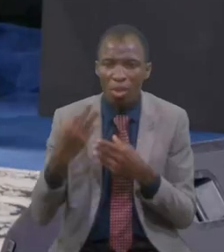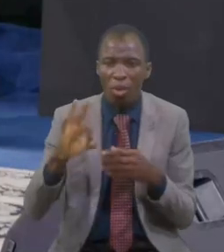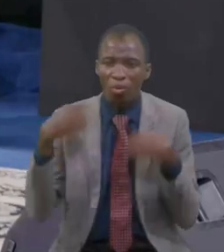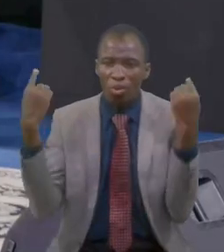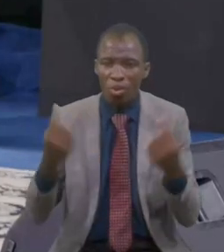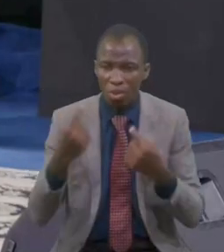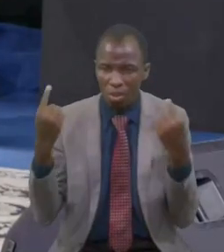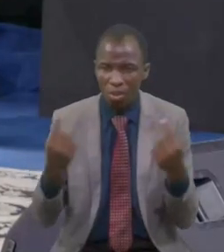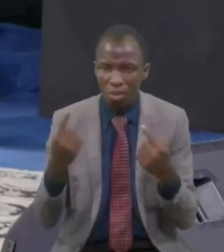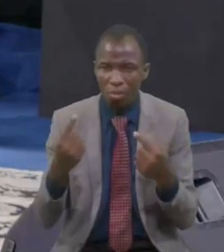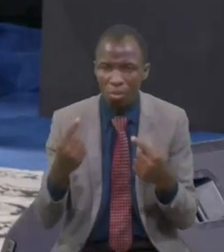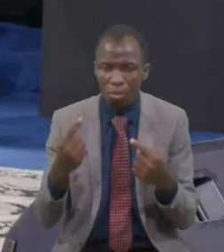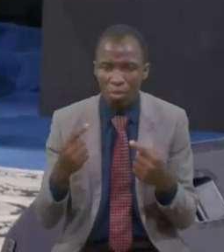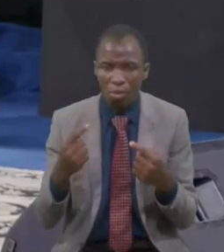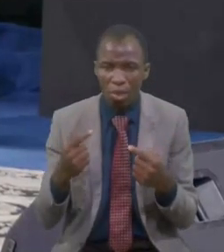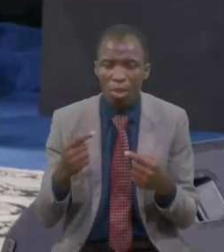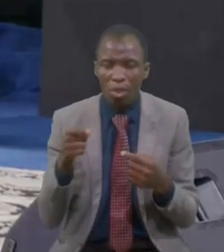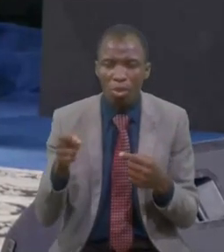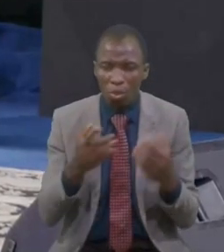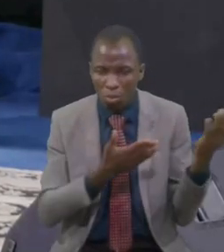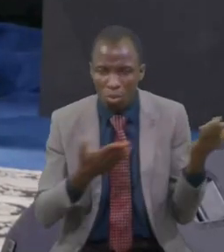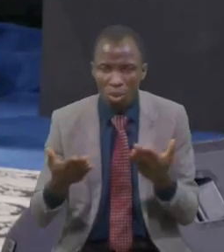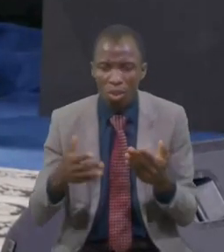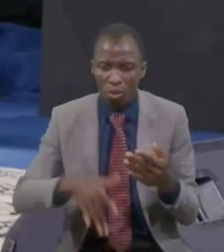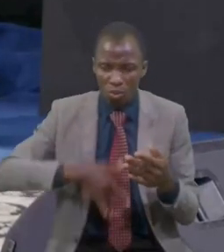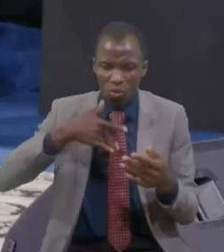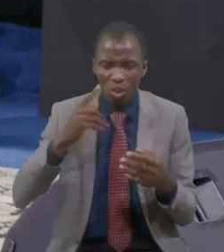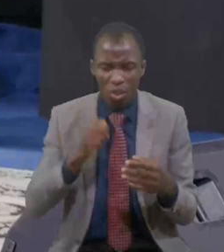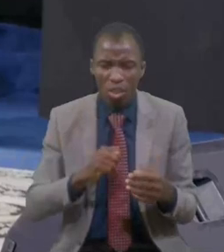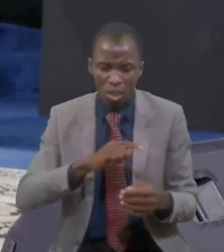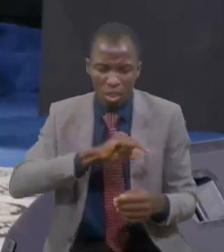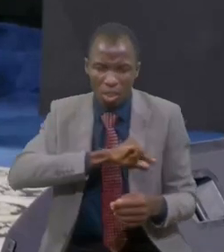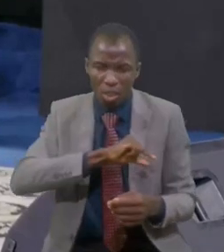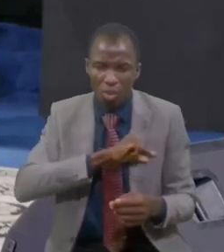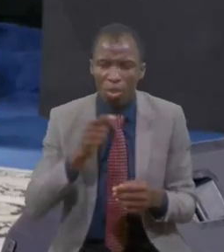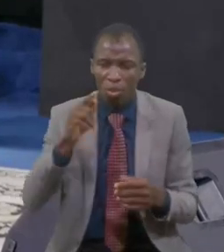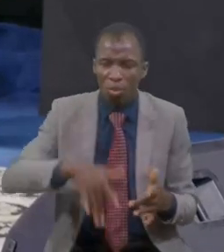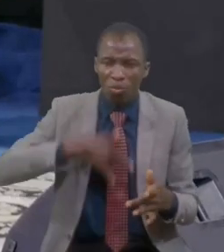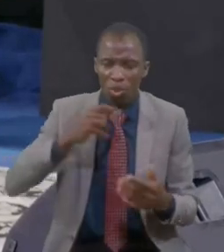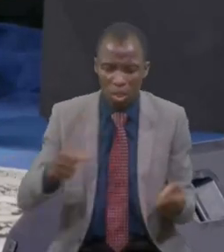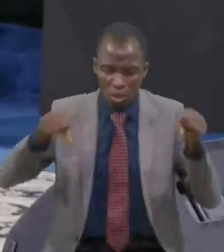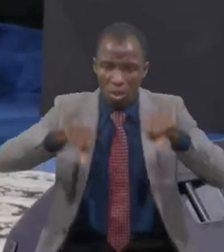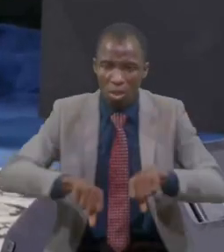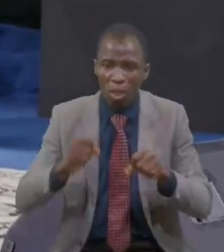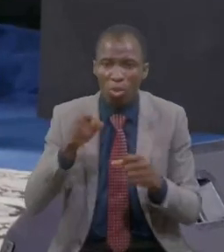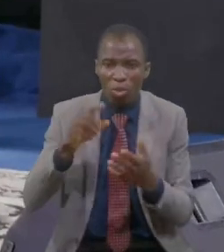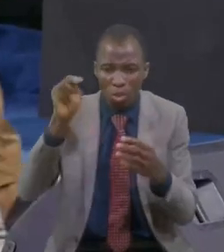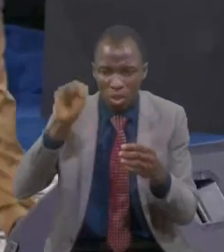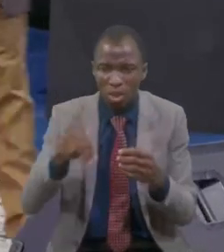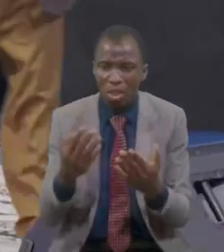péchés alors vous vous sentez la c la culpabilité la